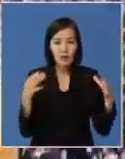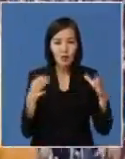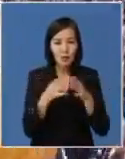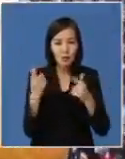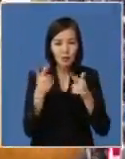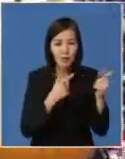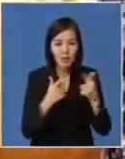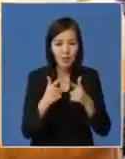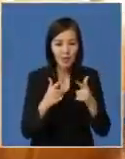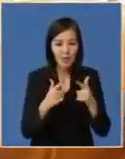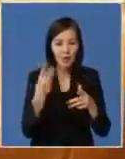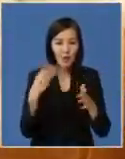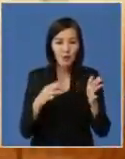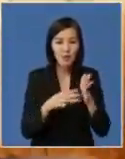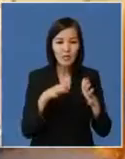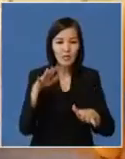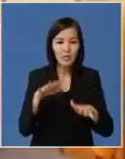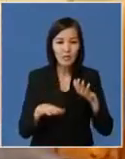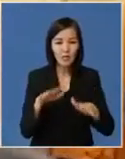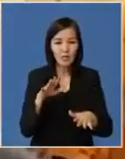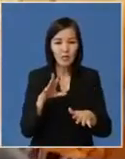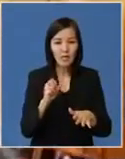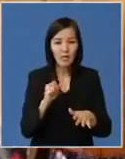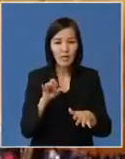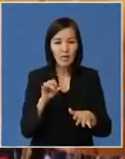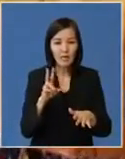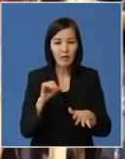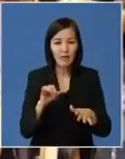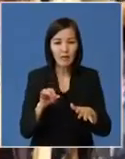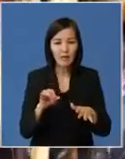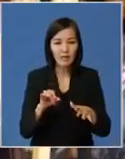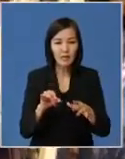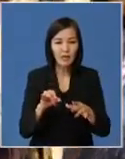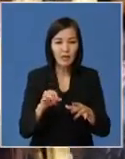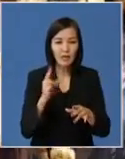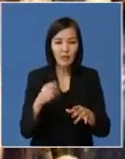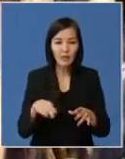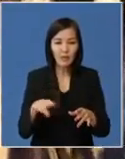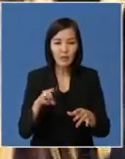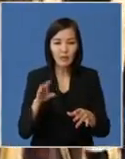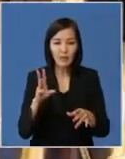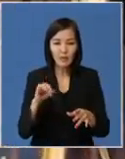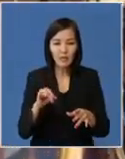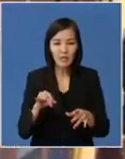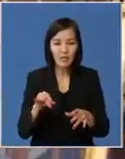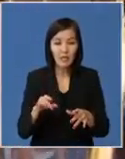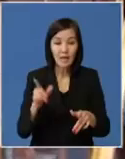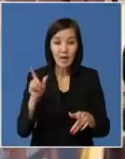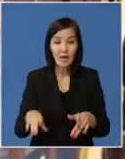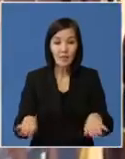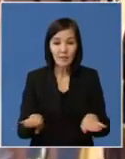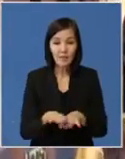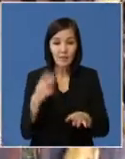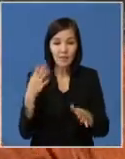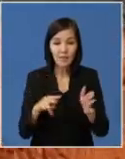метр, салмағы 38 тонна болатын Ариана атты өрмекшінің аяқтары 20 метрге дейін созылады. Ал Астерион есімді адам тәрізді өгіз